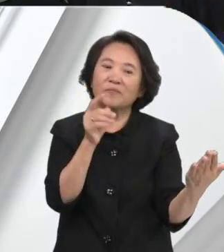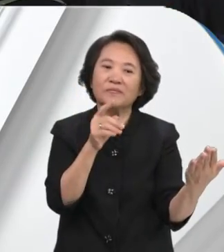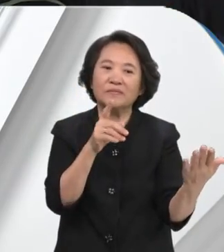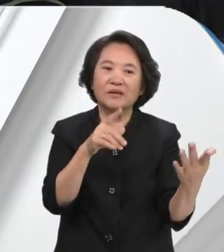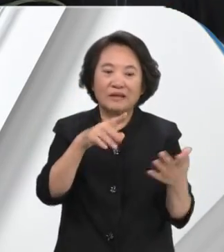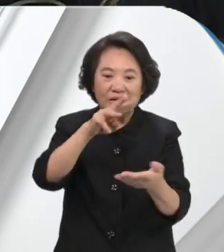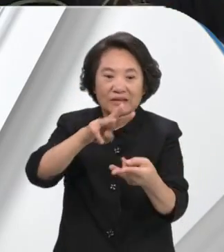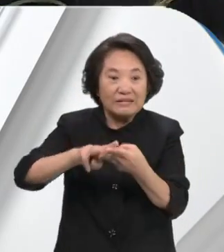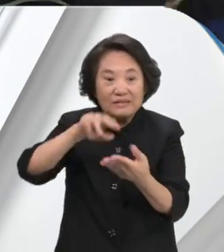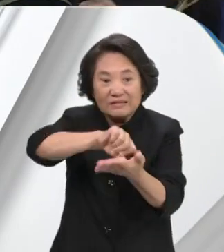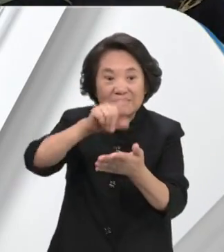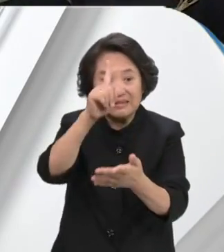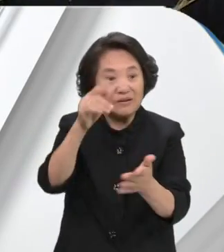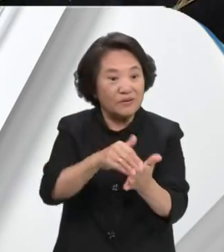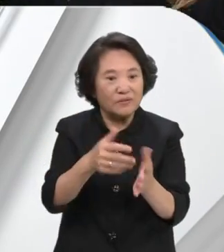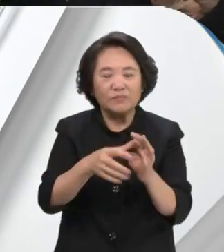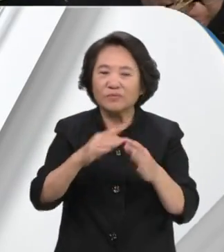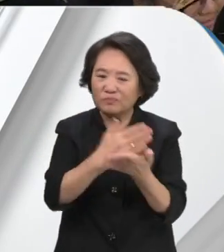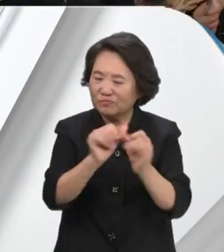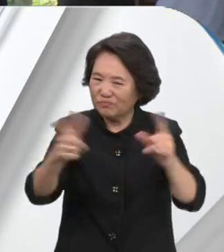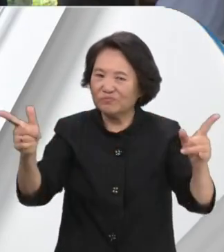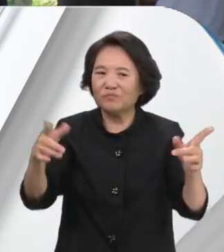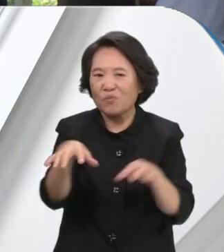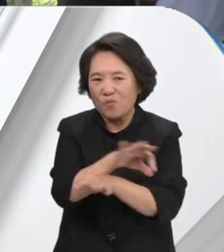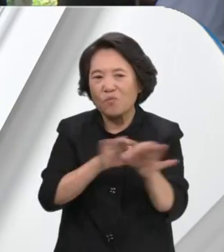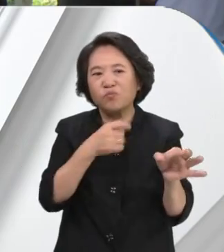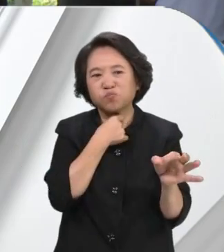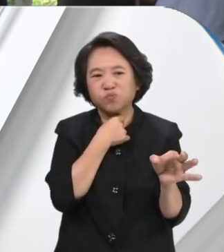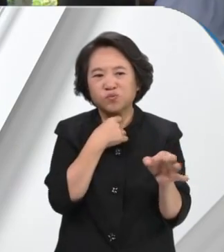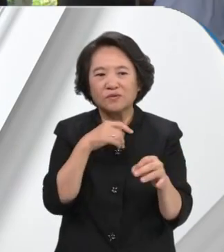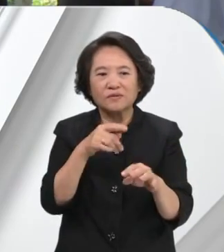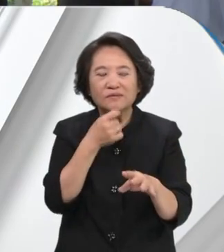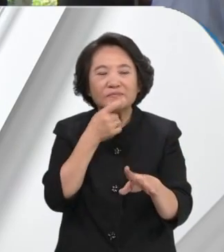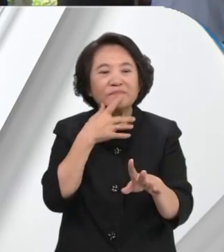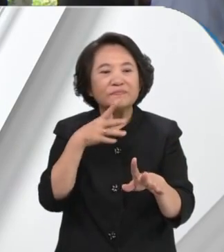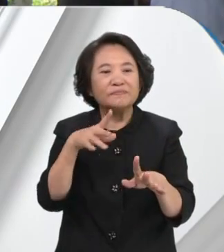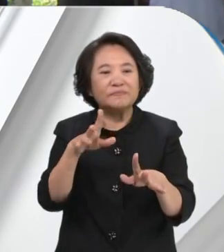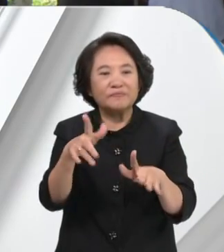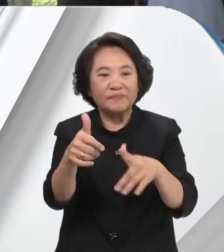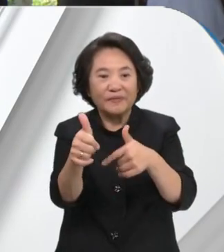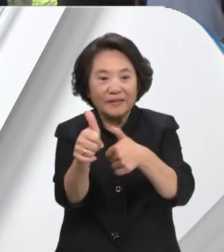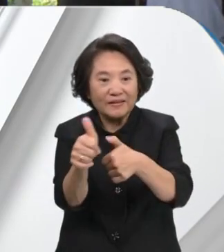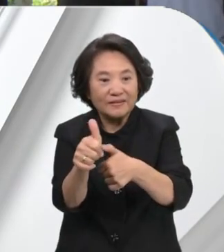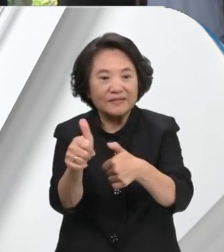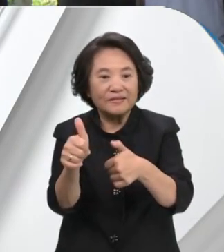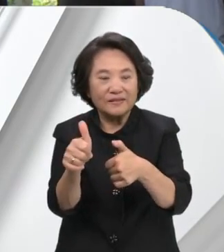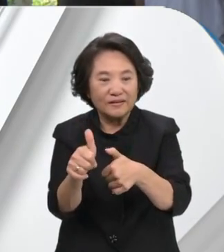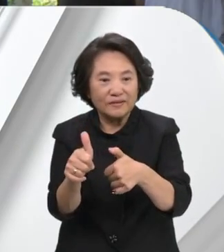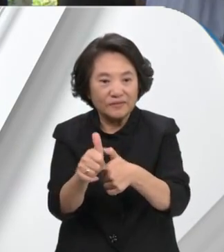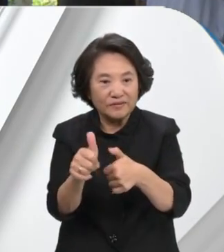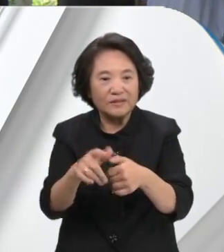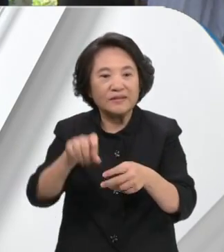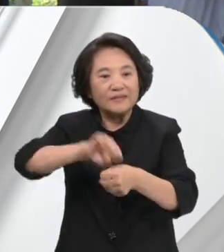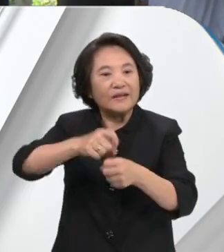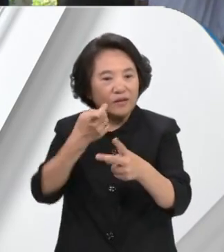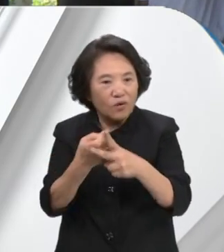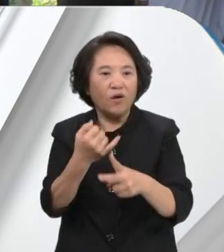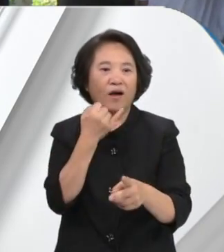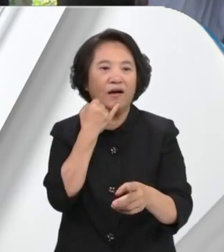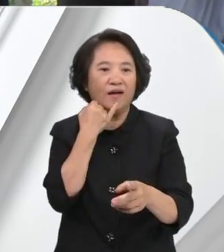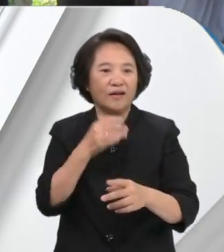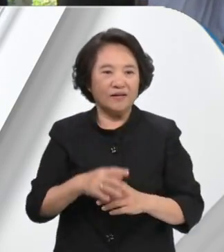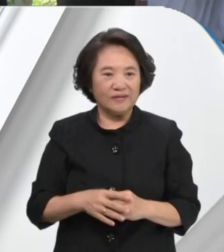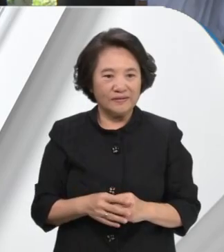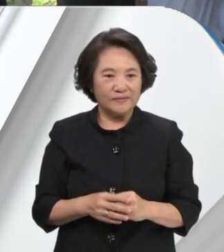种田而已，还有多角化经营啊。 它的副产品哈、哦，来做一些附加价值的